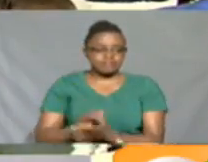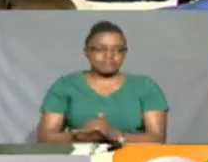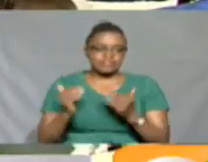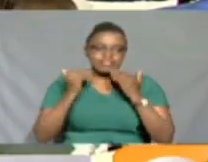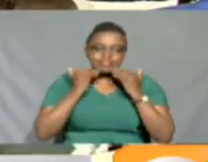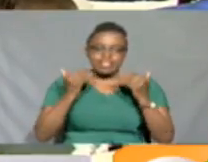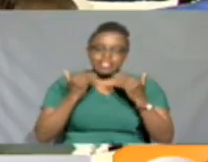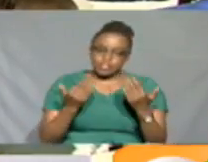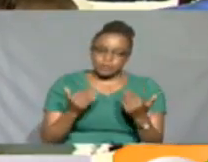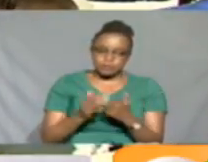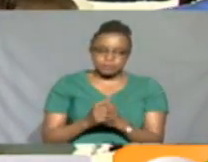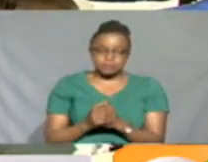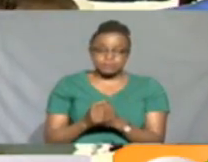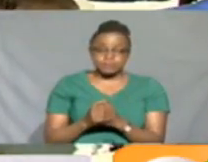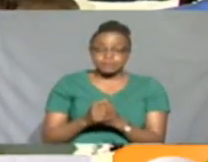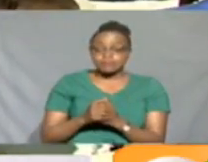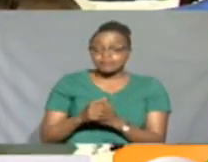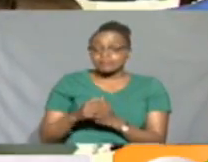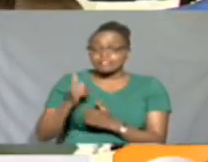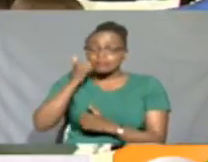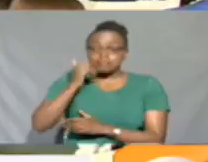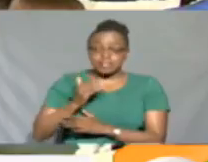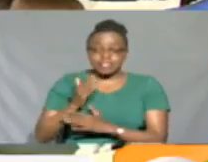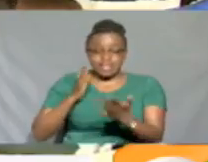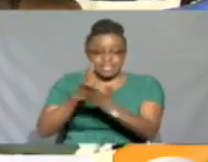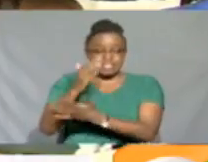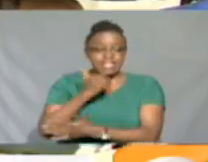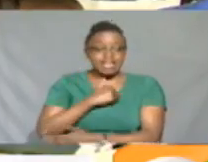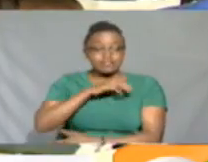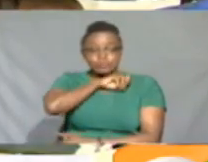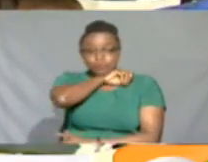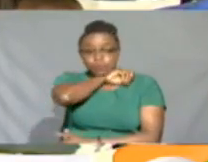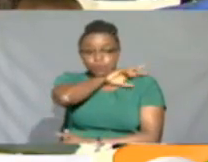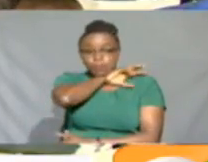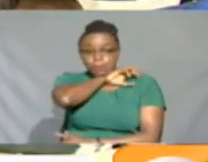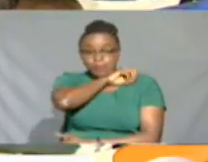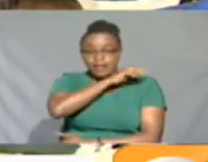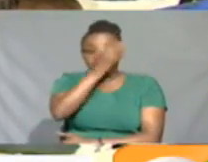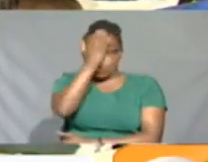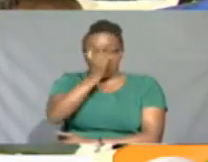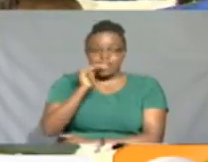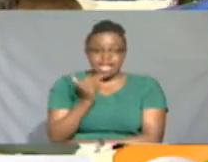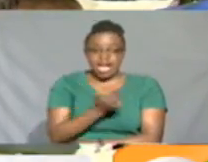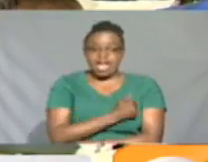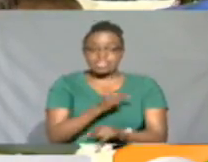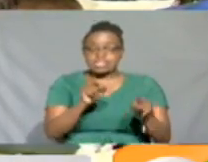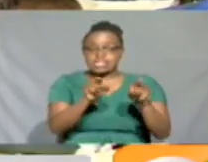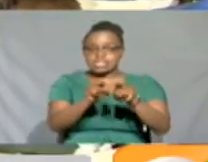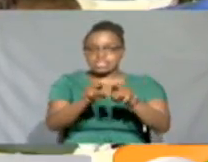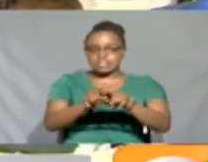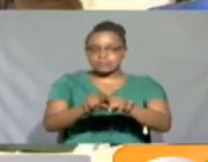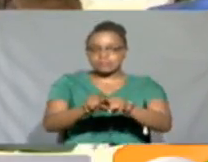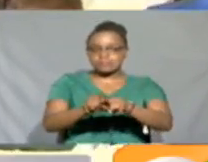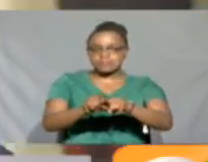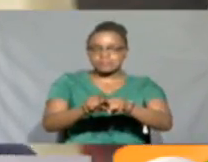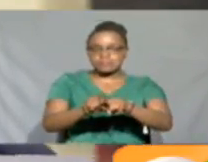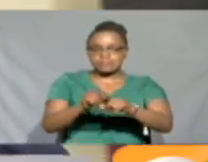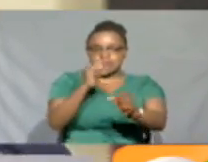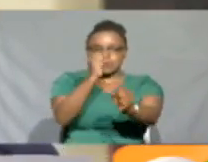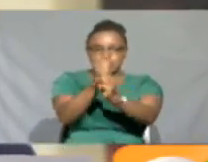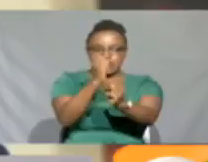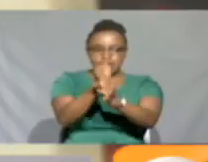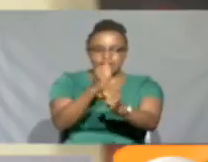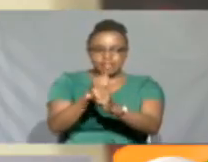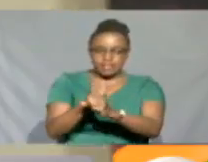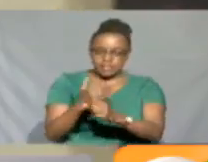Asante Mashirima. Wagonjwa wana haki ya kulalamika, kwa sababu hata sisi kama wafanyikazi